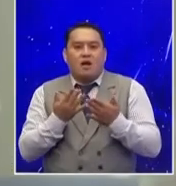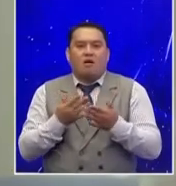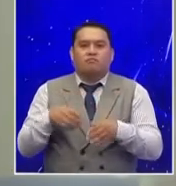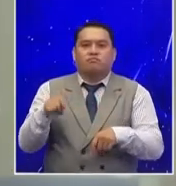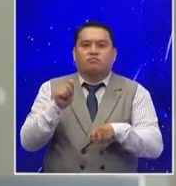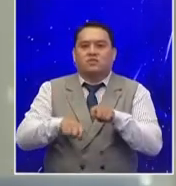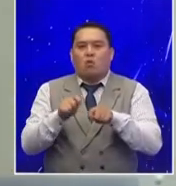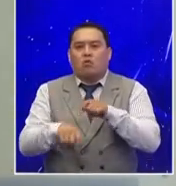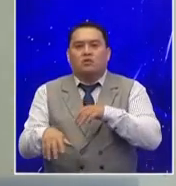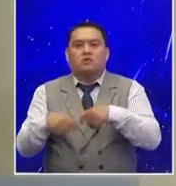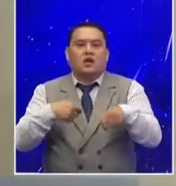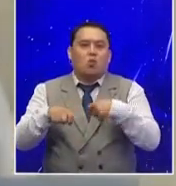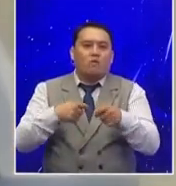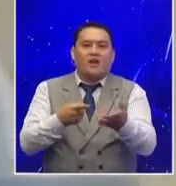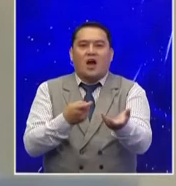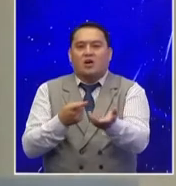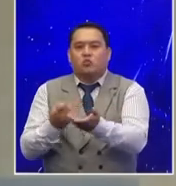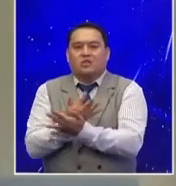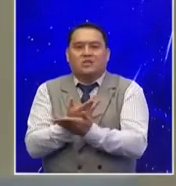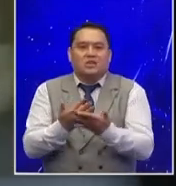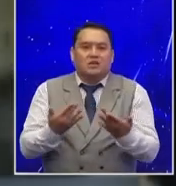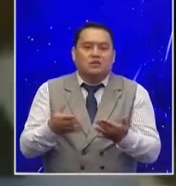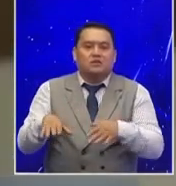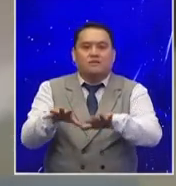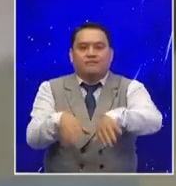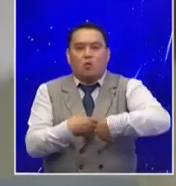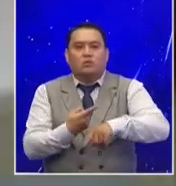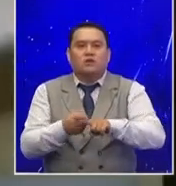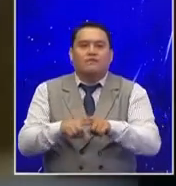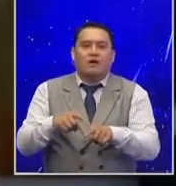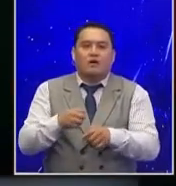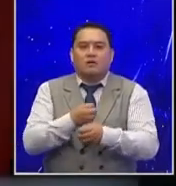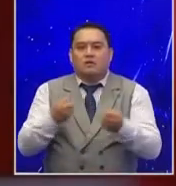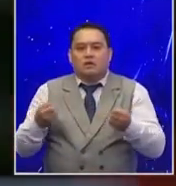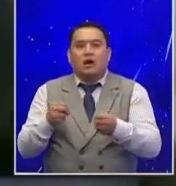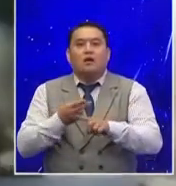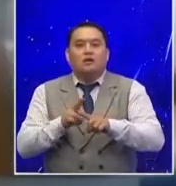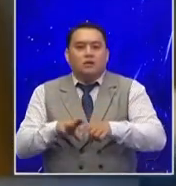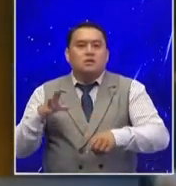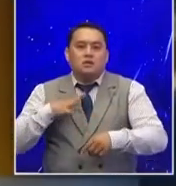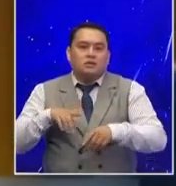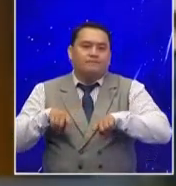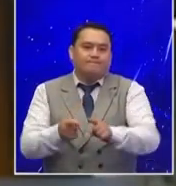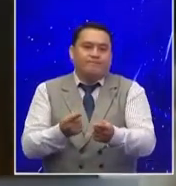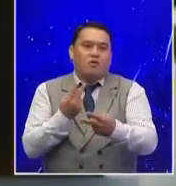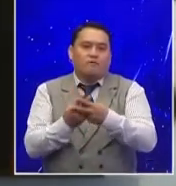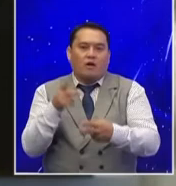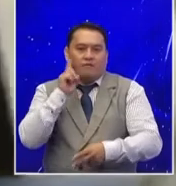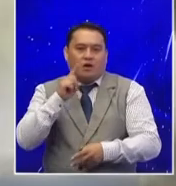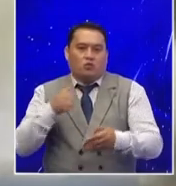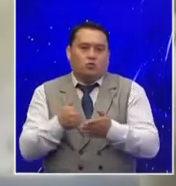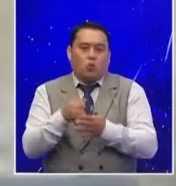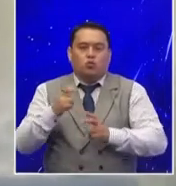рейдерством и торговлей оружием. Изъят арсенал огнестрельного оружия, боеприпасов и гранат. Задержаны водворены в ИВС.